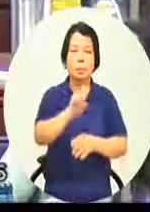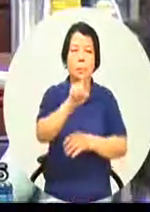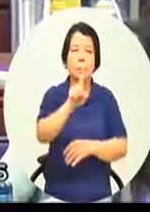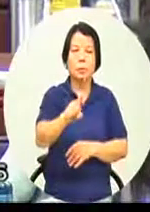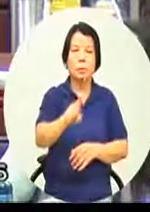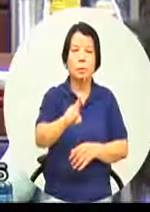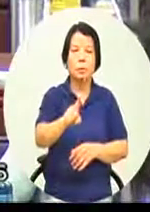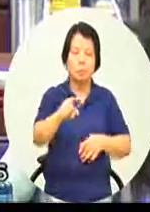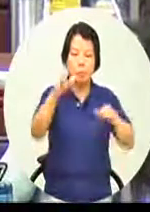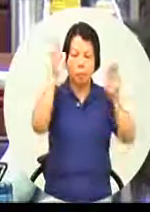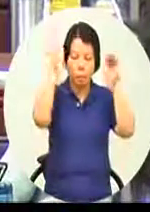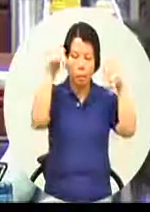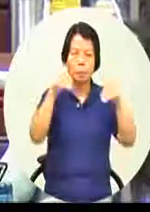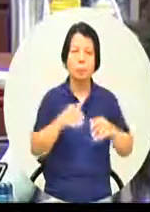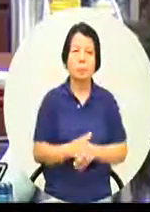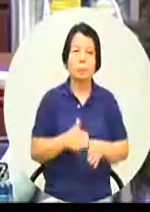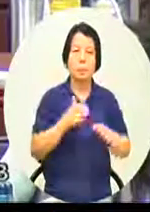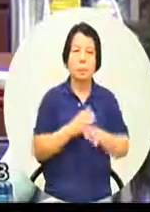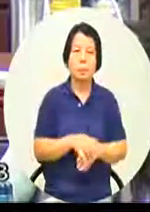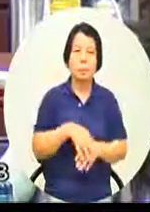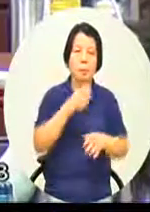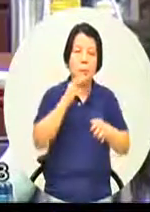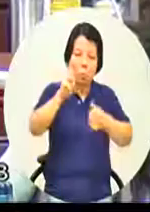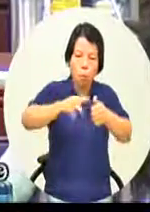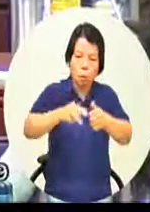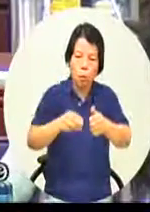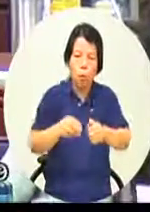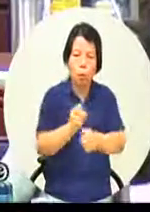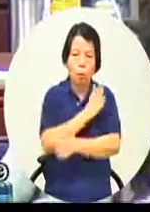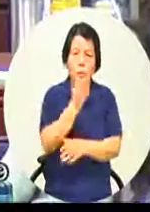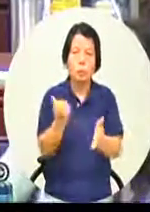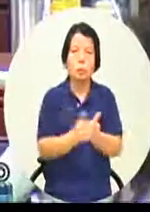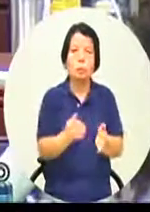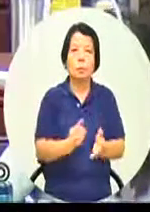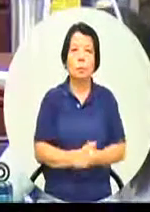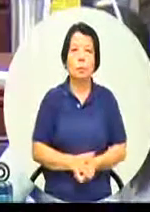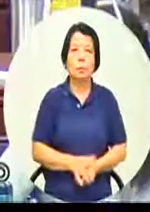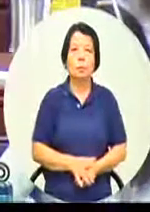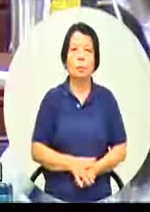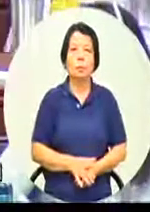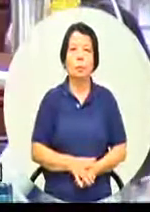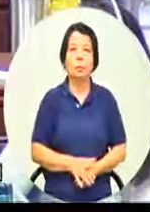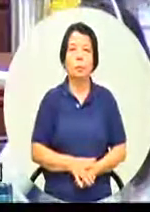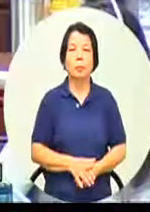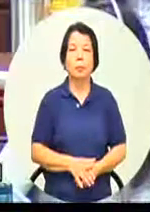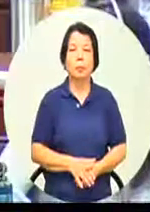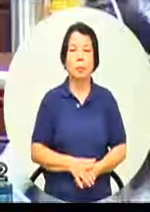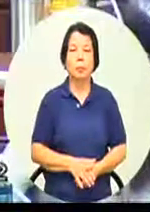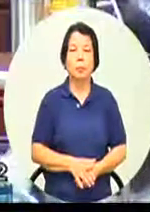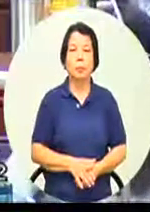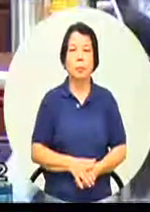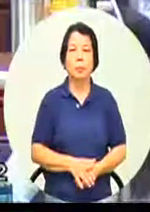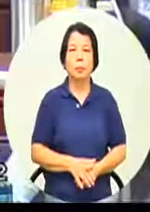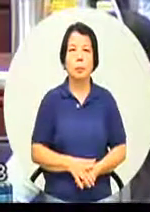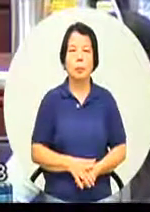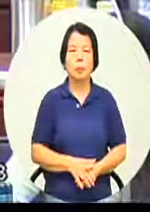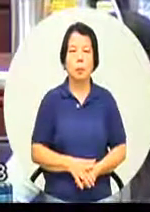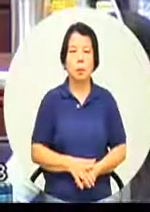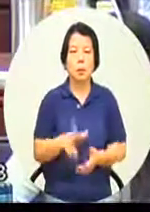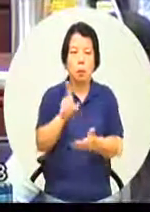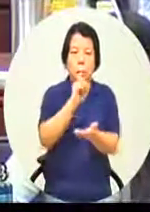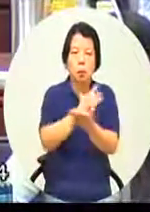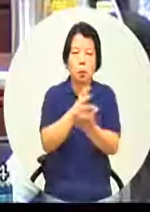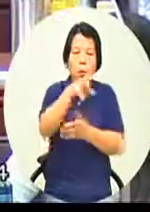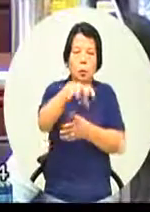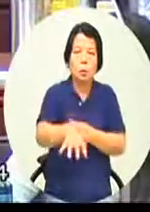犬有经过受训完成。那另外我们也在各个图书馆呢做就